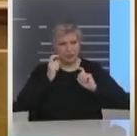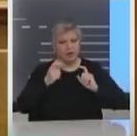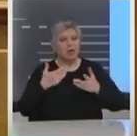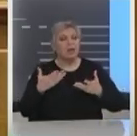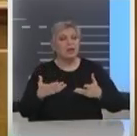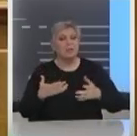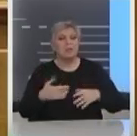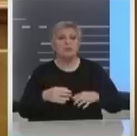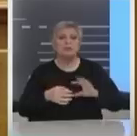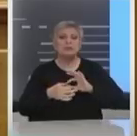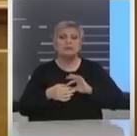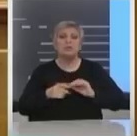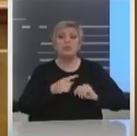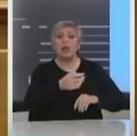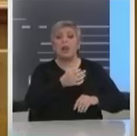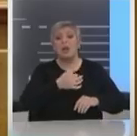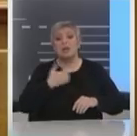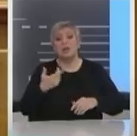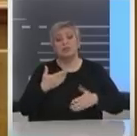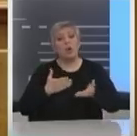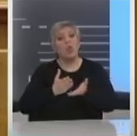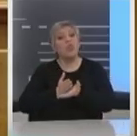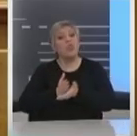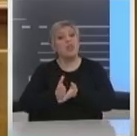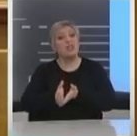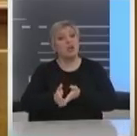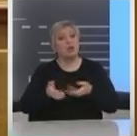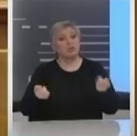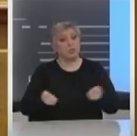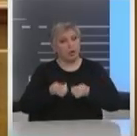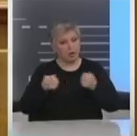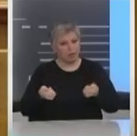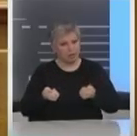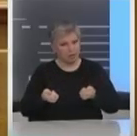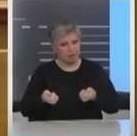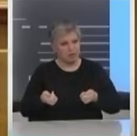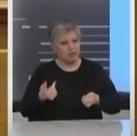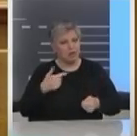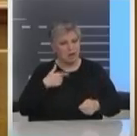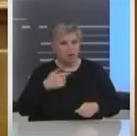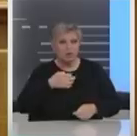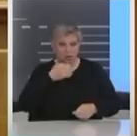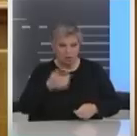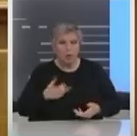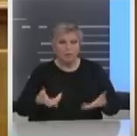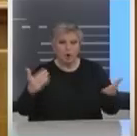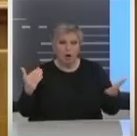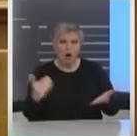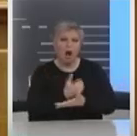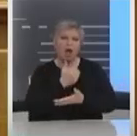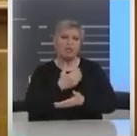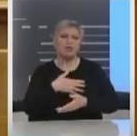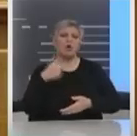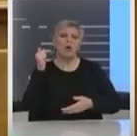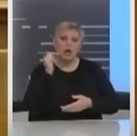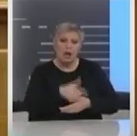Μαξίμου, ήταν δίκαιο και έγινε πράξη. Θα σας πω εγώ τι είναι. Είναι άδικο και το κάνατε